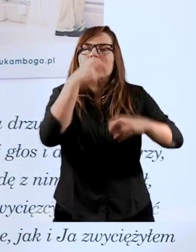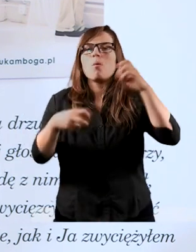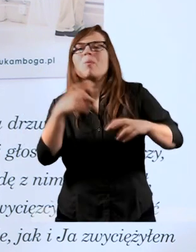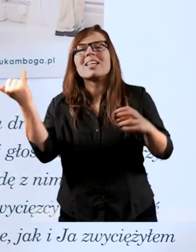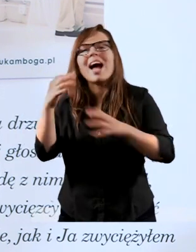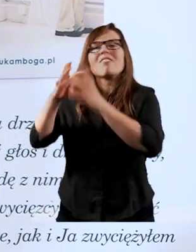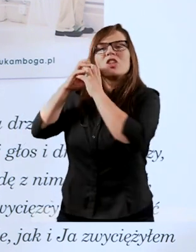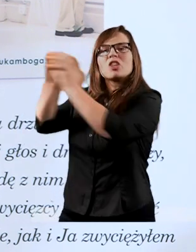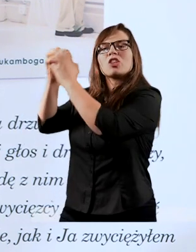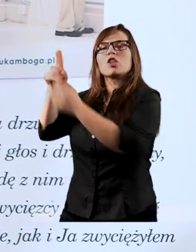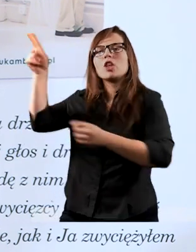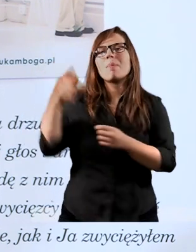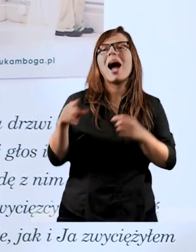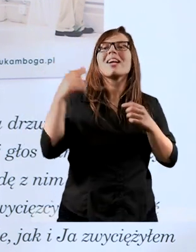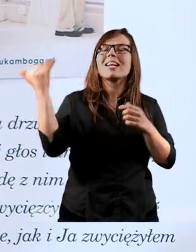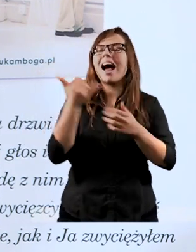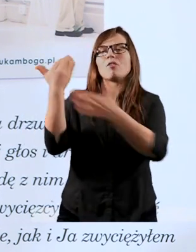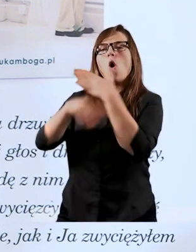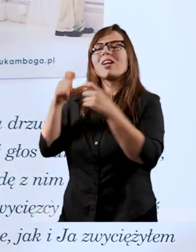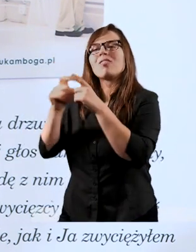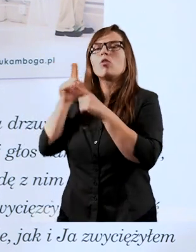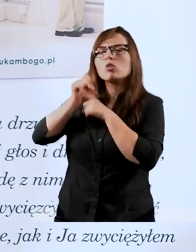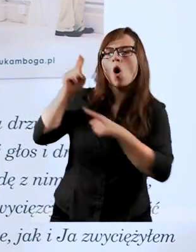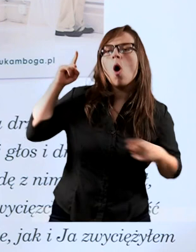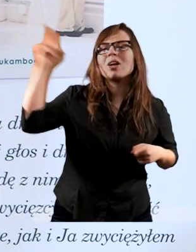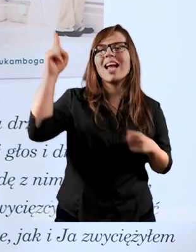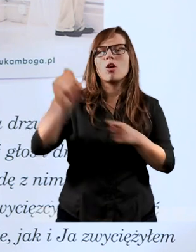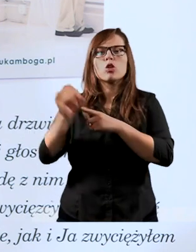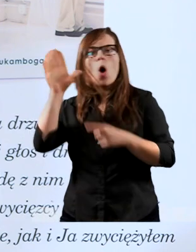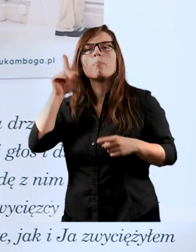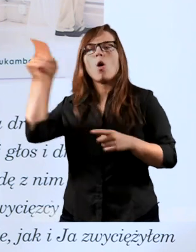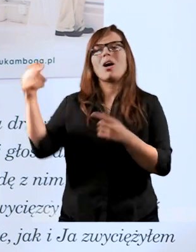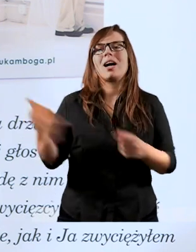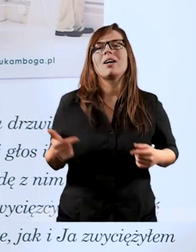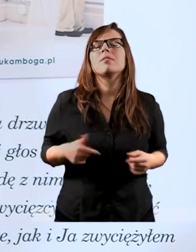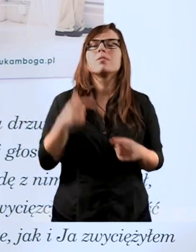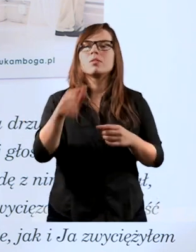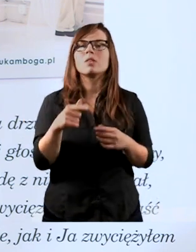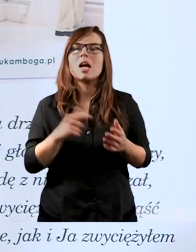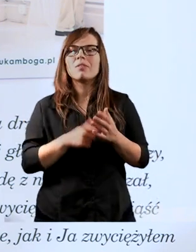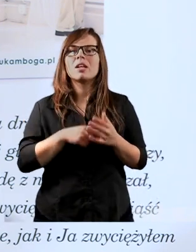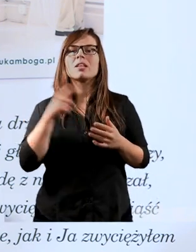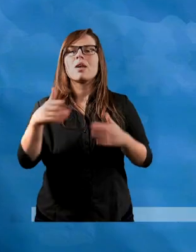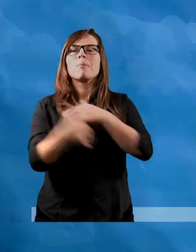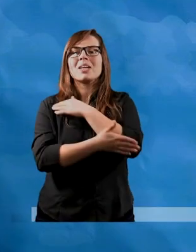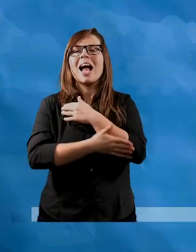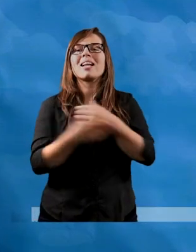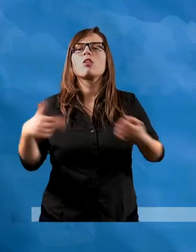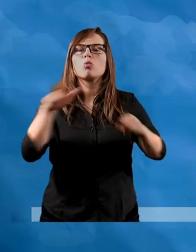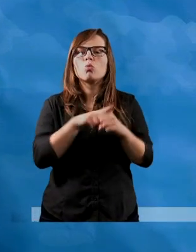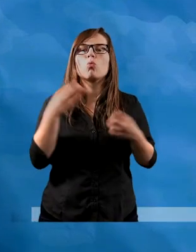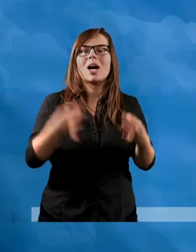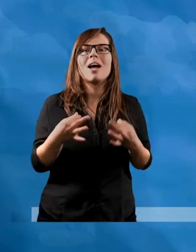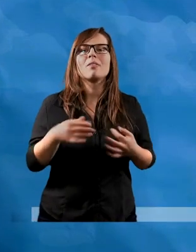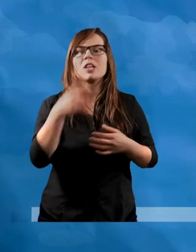to zawsze to ostatnie słowo należy do Niego, do Pana Boga. Dokładnie, ale tak a propos zdrowych zasad życia,